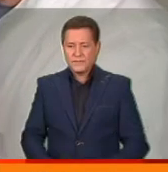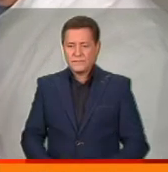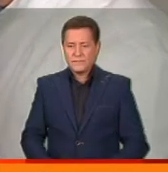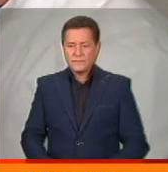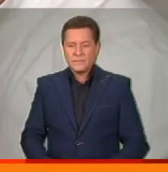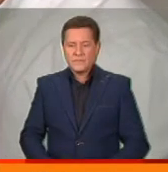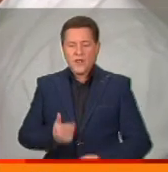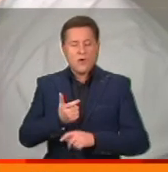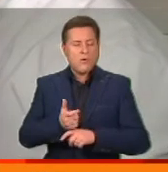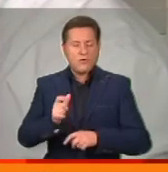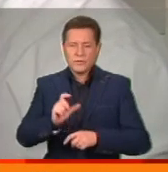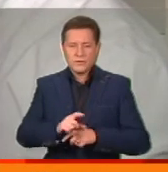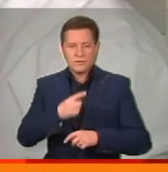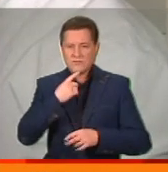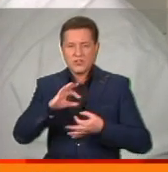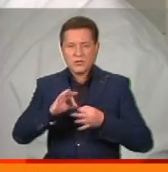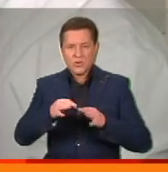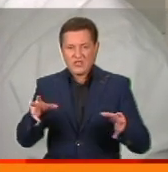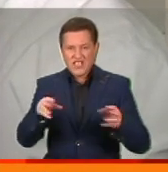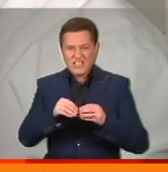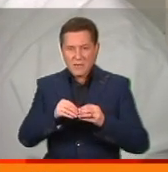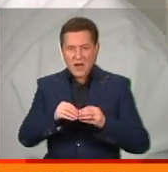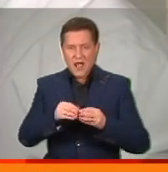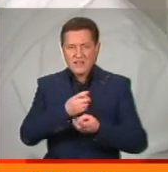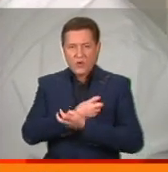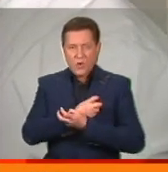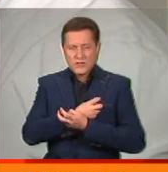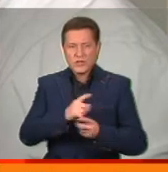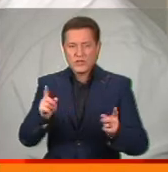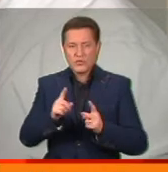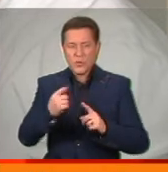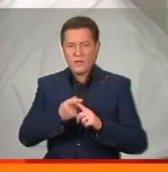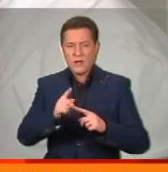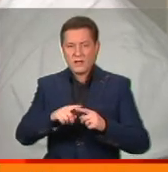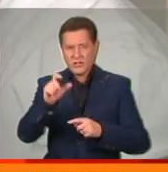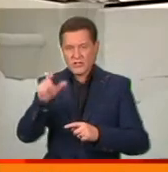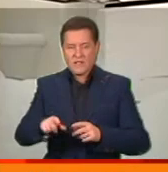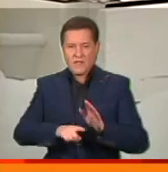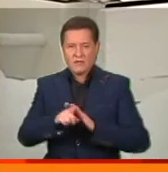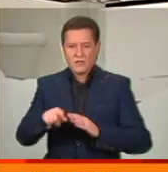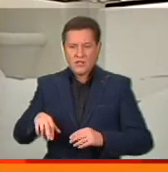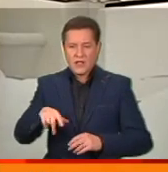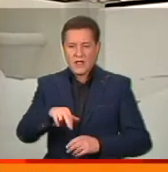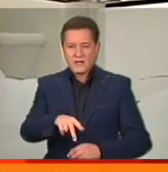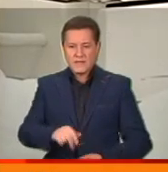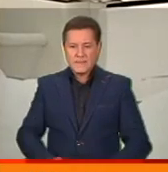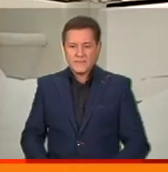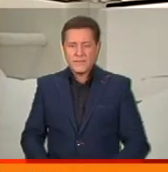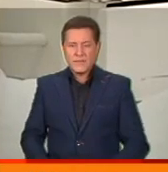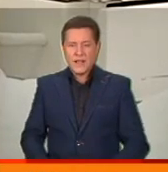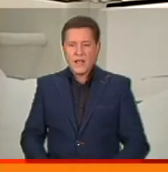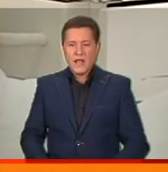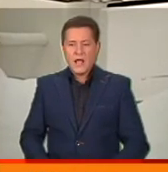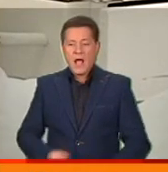що дуже крайне складно зібрати в місті. Особливо для того, щоб чоловік заходив. А цього бійця